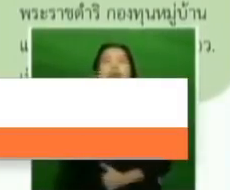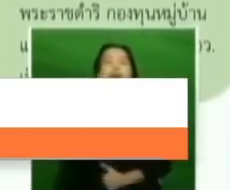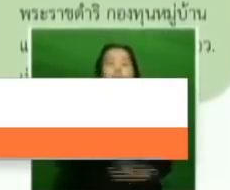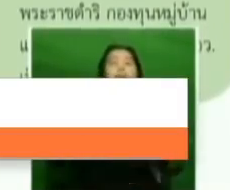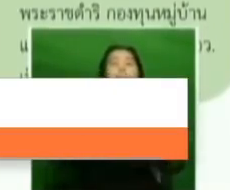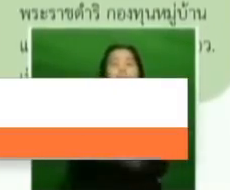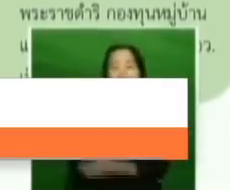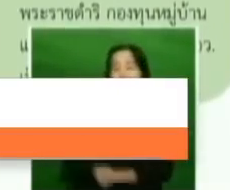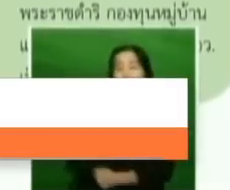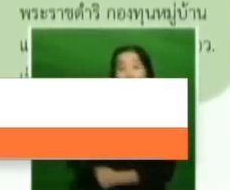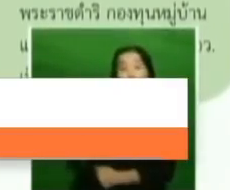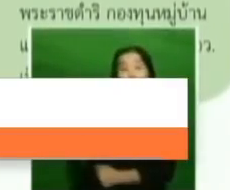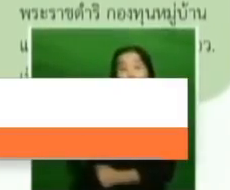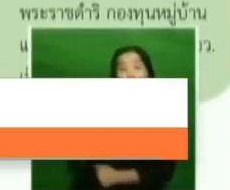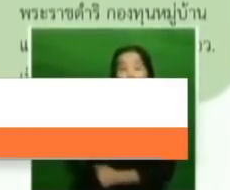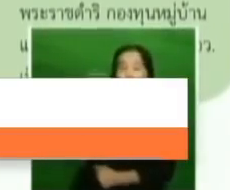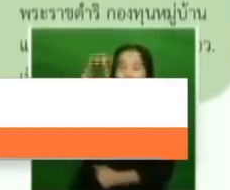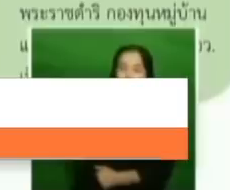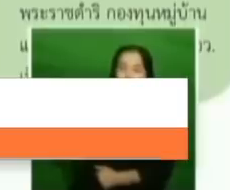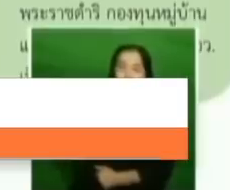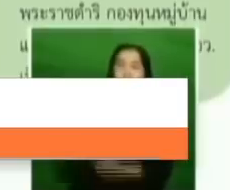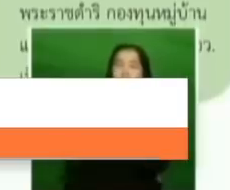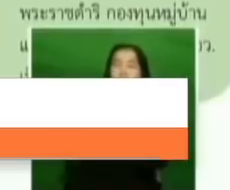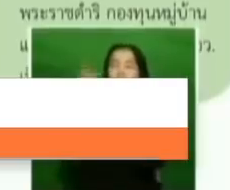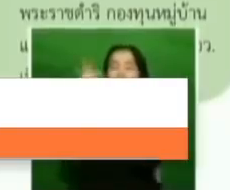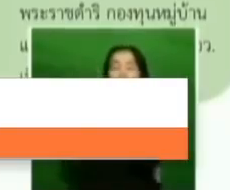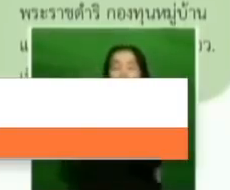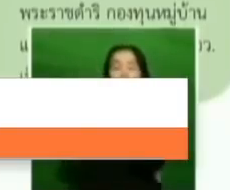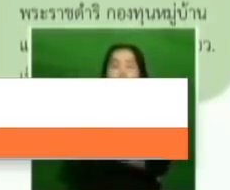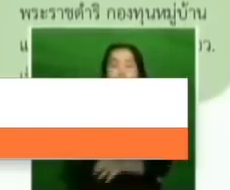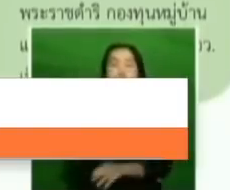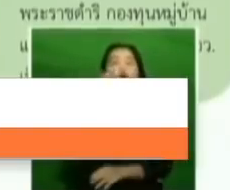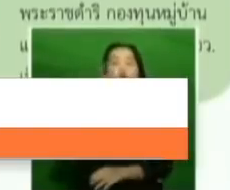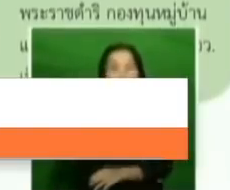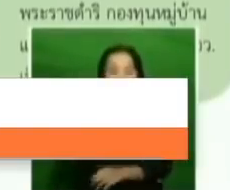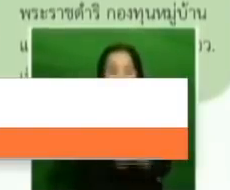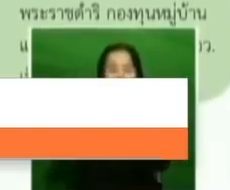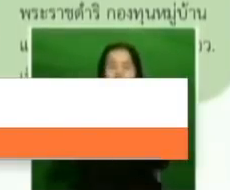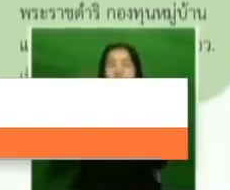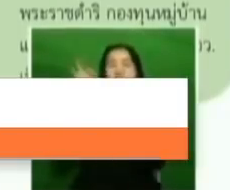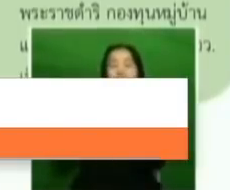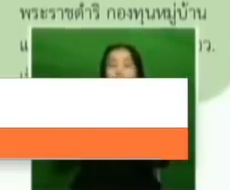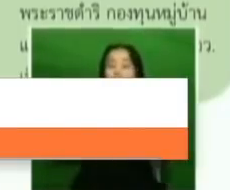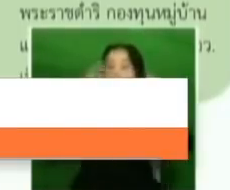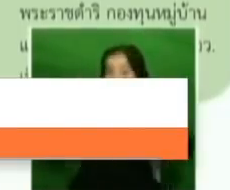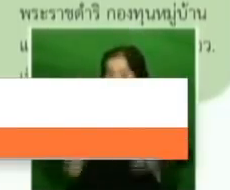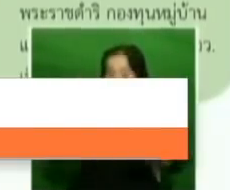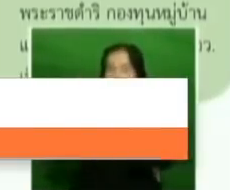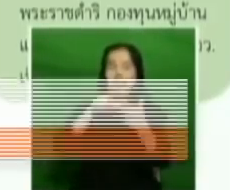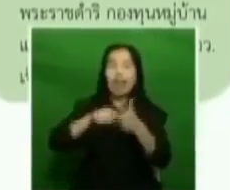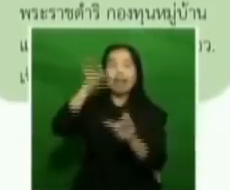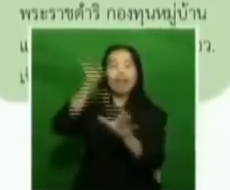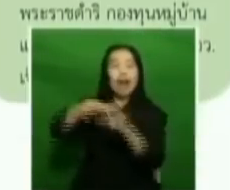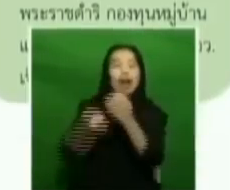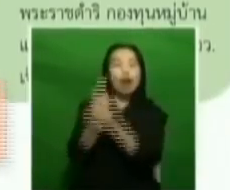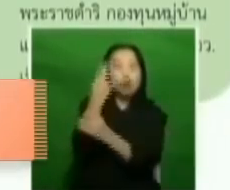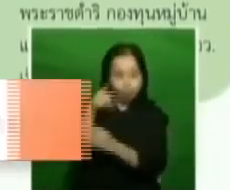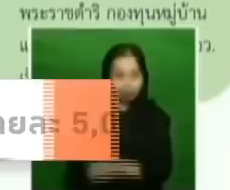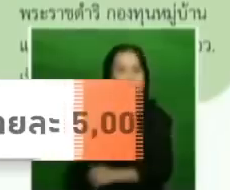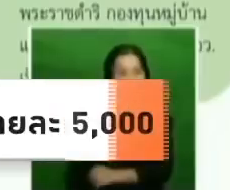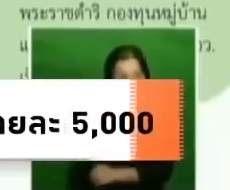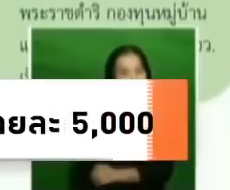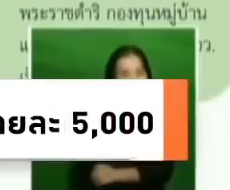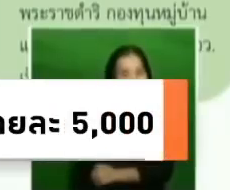ฐออมสินธกส.เนี่ยกรุงไทยเป็นหลักใหญ่ในการที่จะดูแลในส่วนนี้